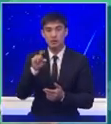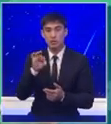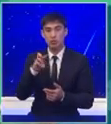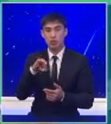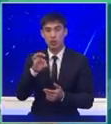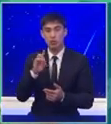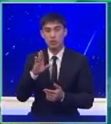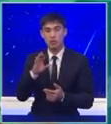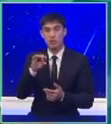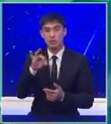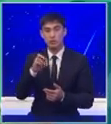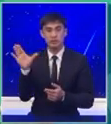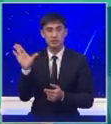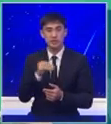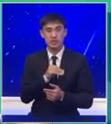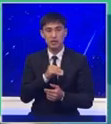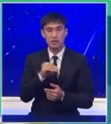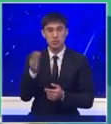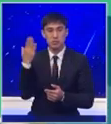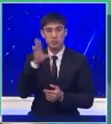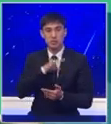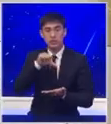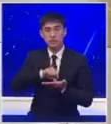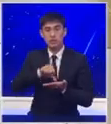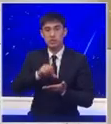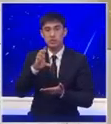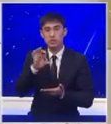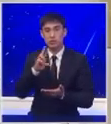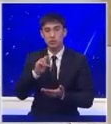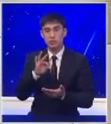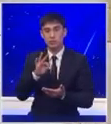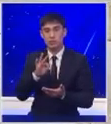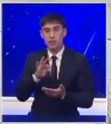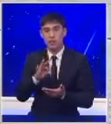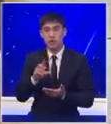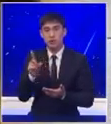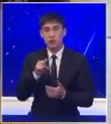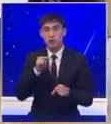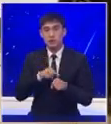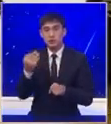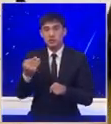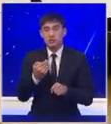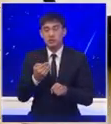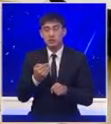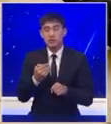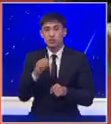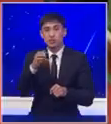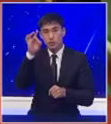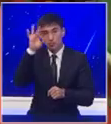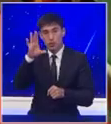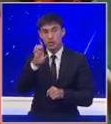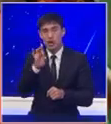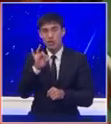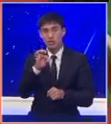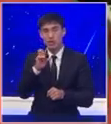Уханов, Эльдос Смитов – они все бывшие самбисты. Что касается новоявленного чемпиона мира Бикнура Танирбергенова, то